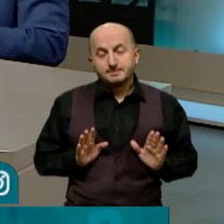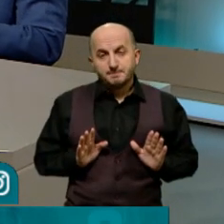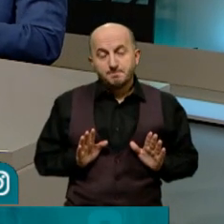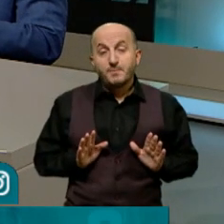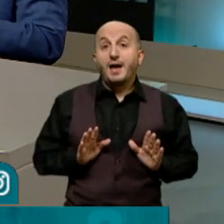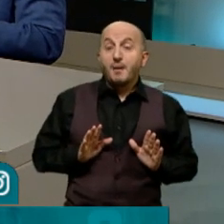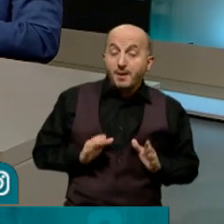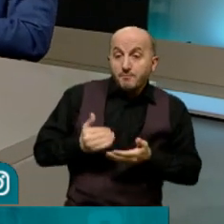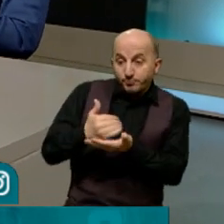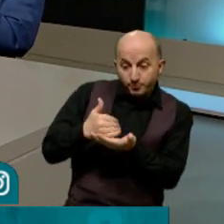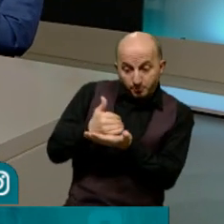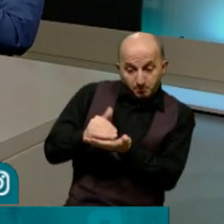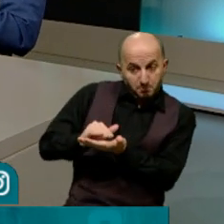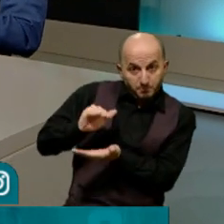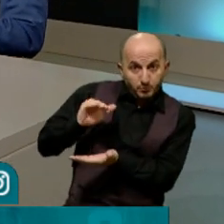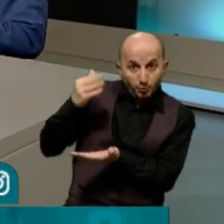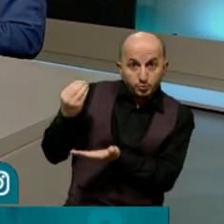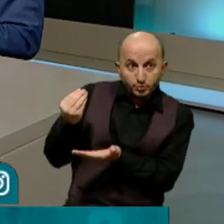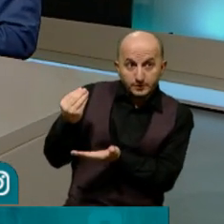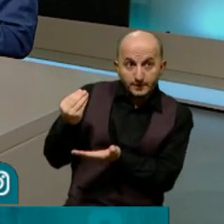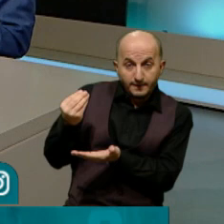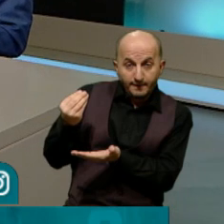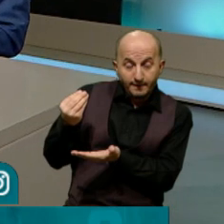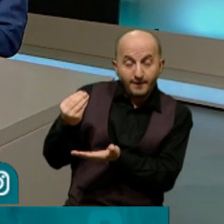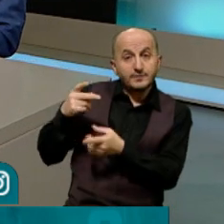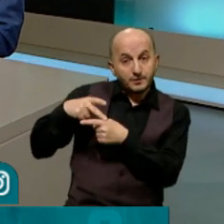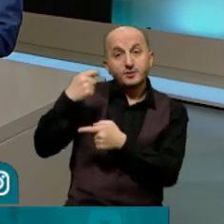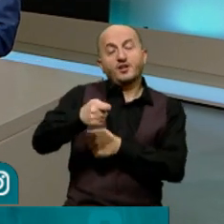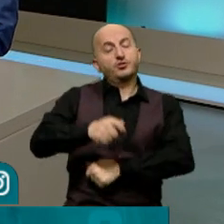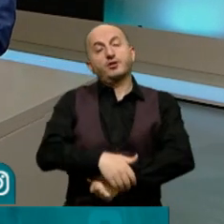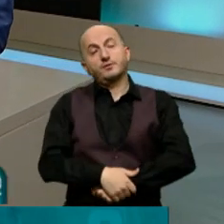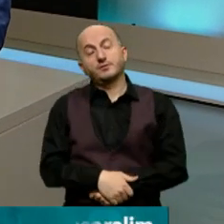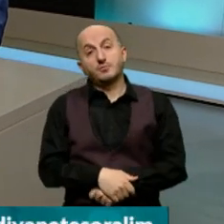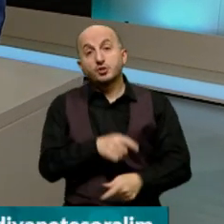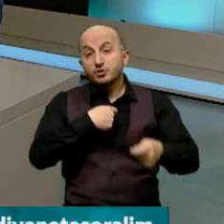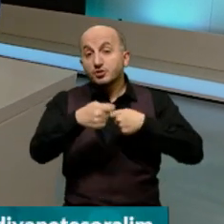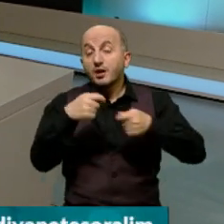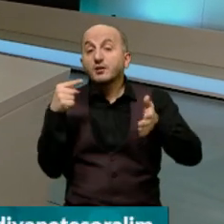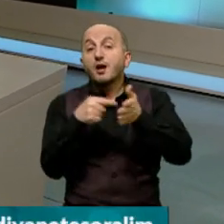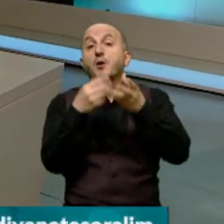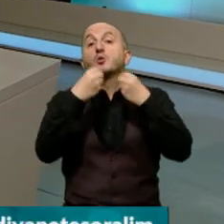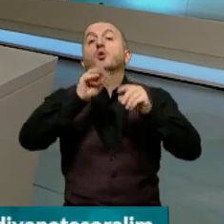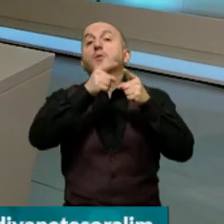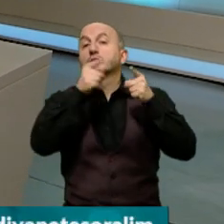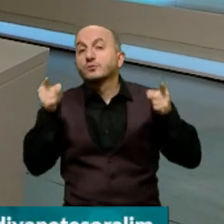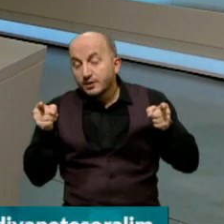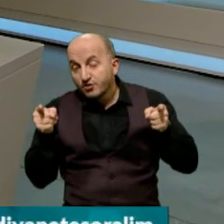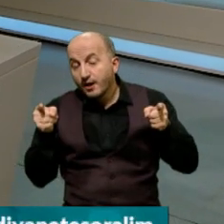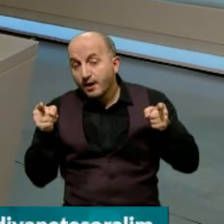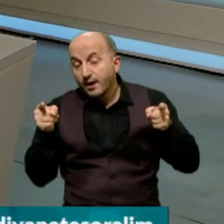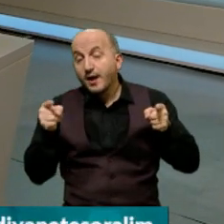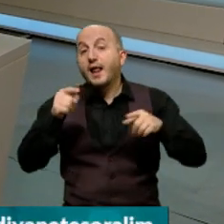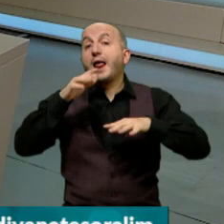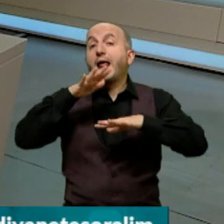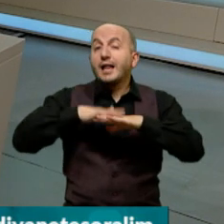Evet, ama bir birikim olursa az önce söylediğimiz gibi o zekat verecek. Ticari amaçlı olmadığı sürece